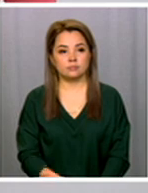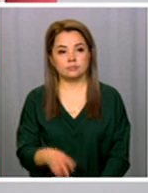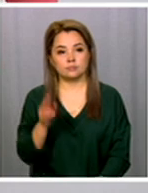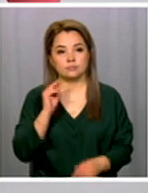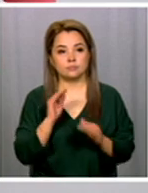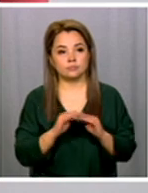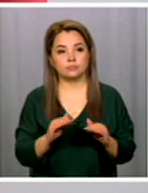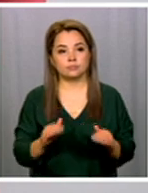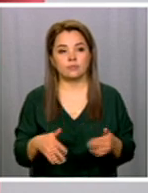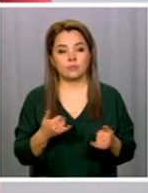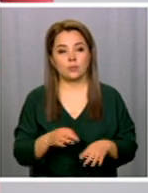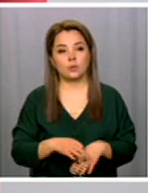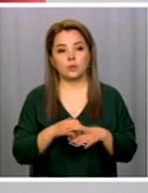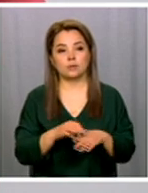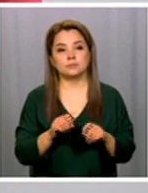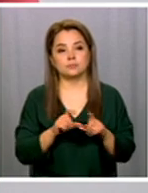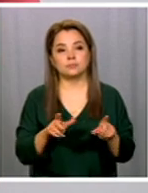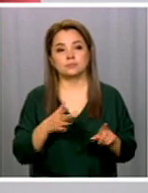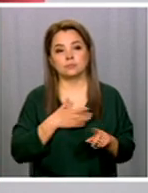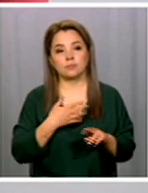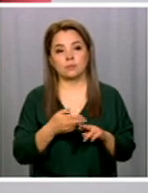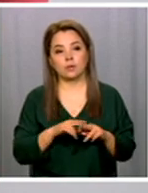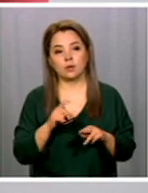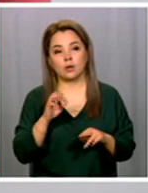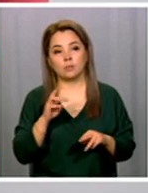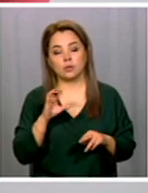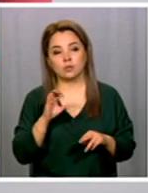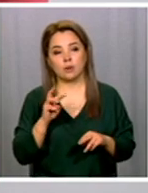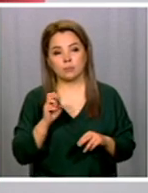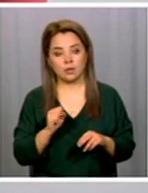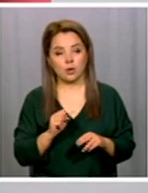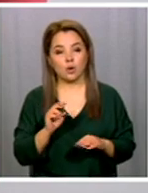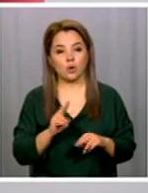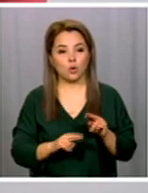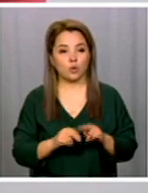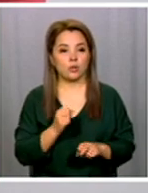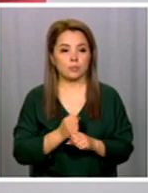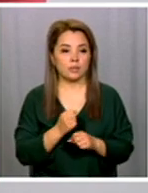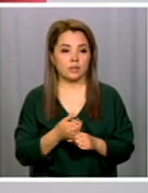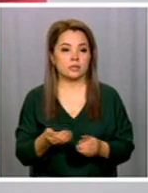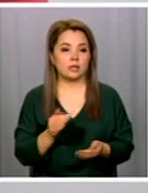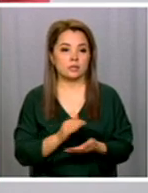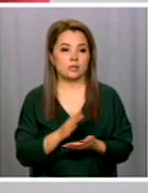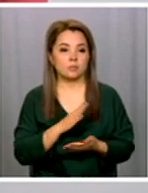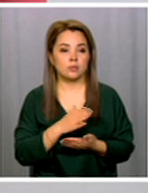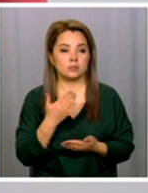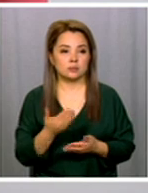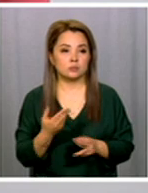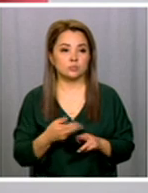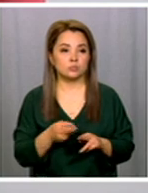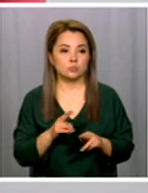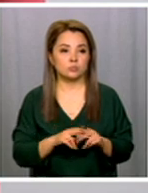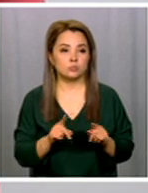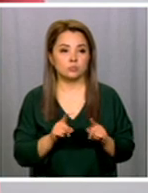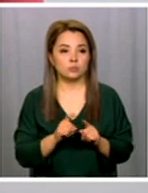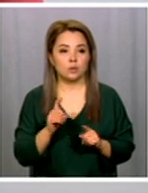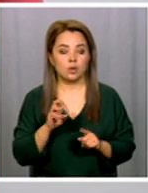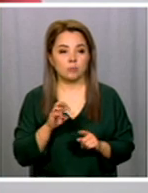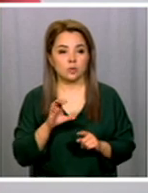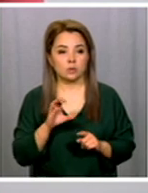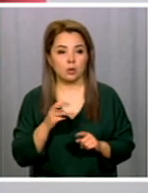Оқушылар, өткен сабақта біз хромосоманың құрылымымен танысқан болатынбыз. Сонымен